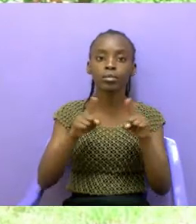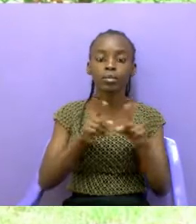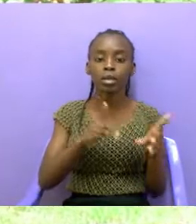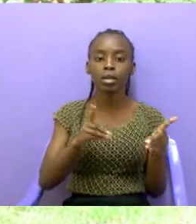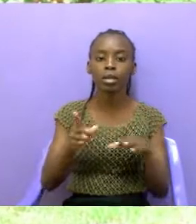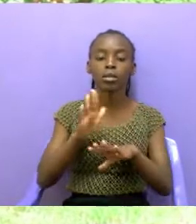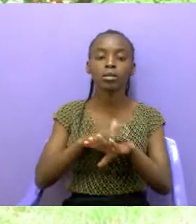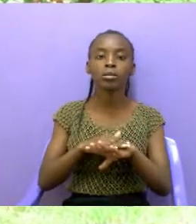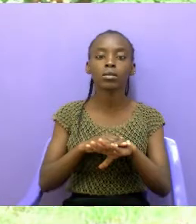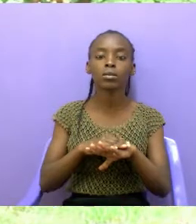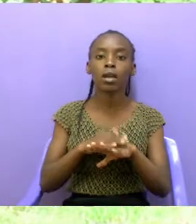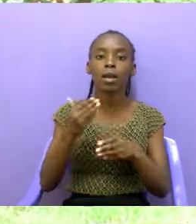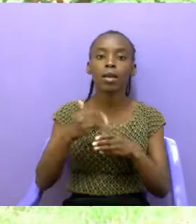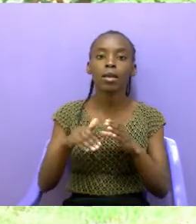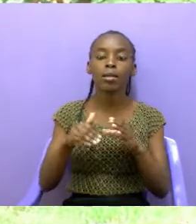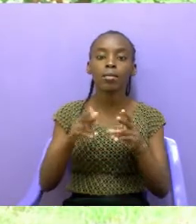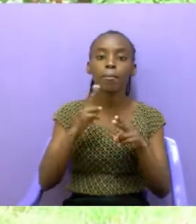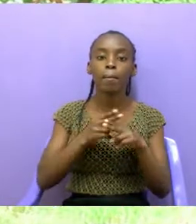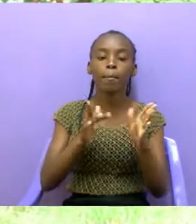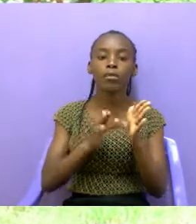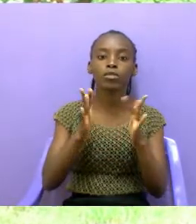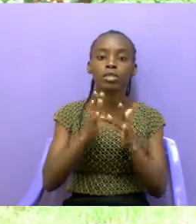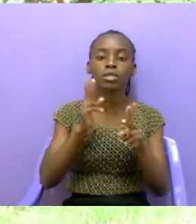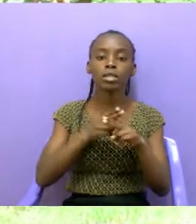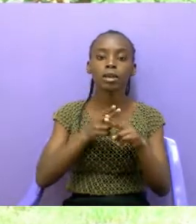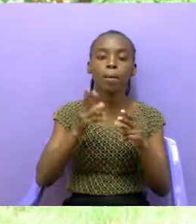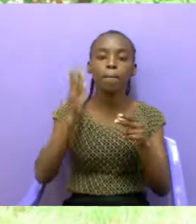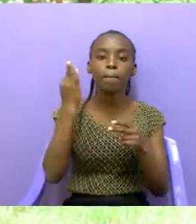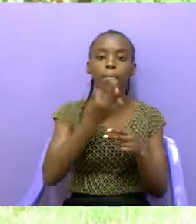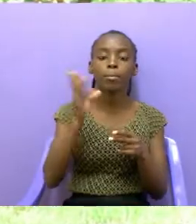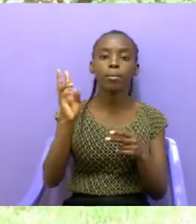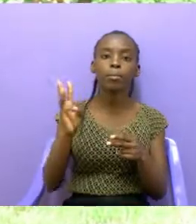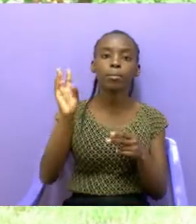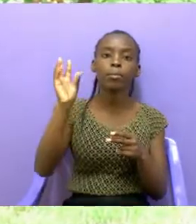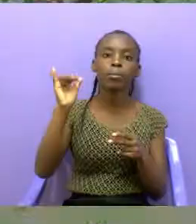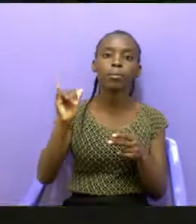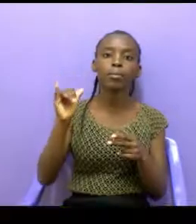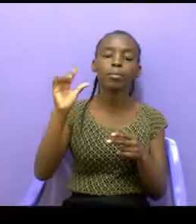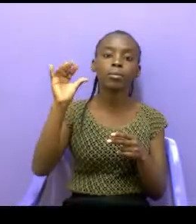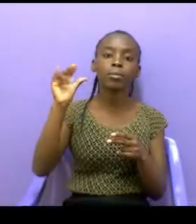pamoja. Katika jina la Yesu. Naitwa Pastor Wycliffe. Hadi wakati mwingine. Mungu akubariki sana.